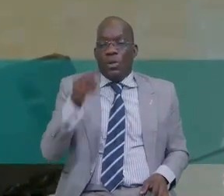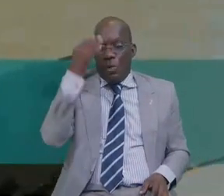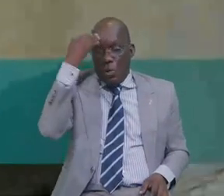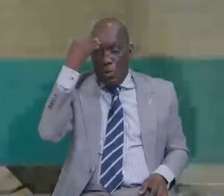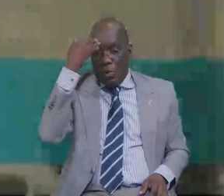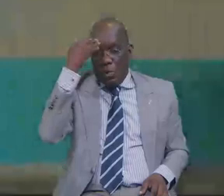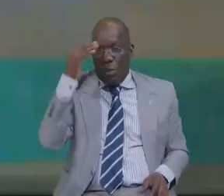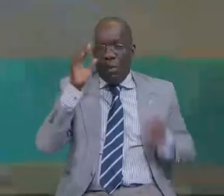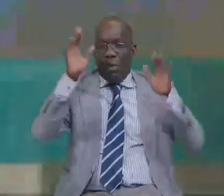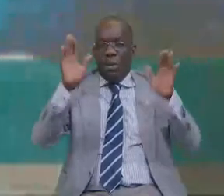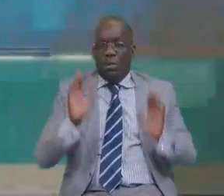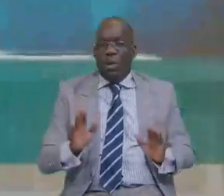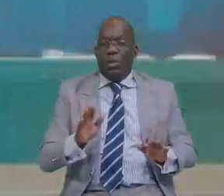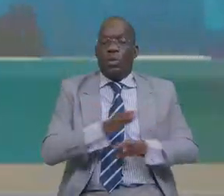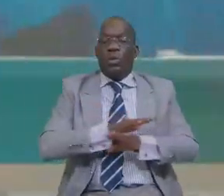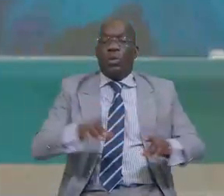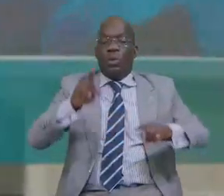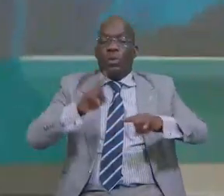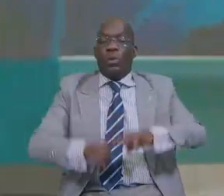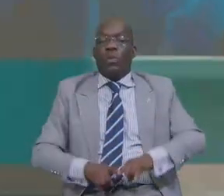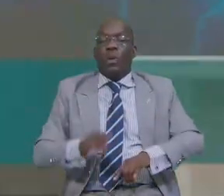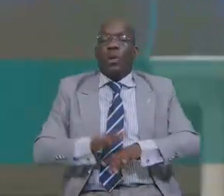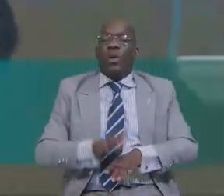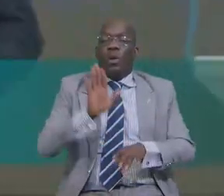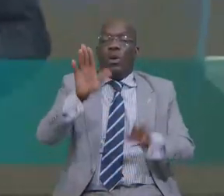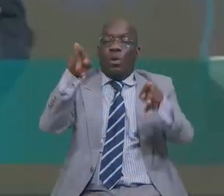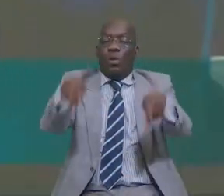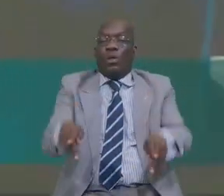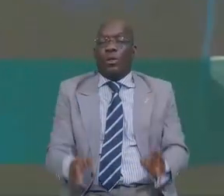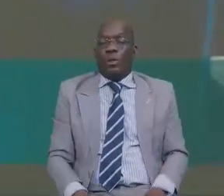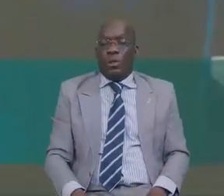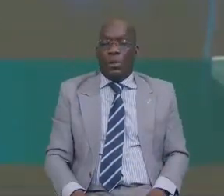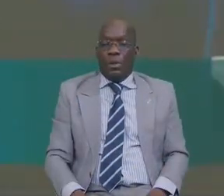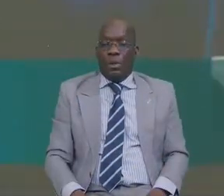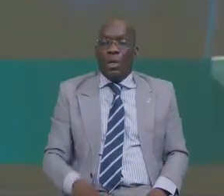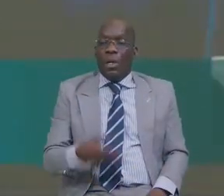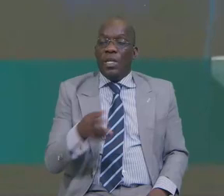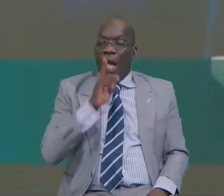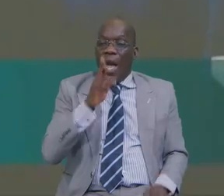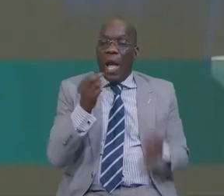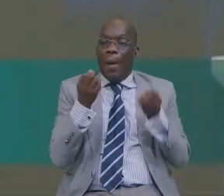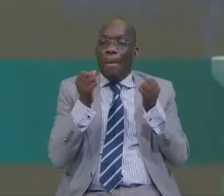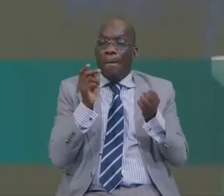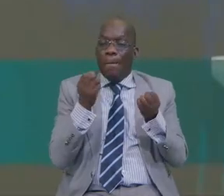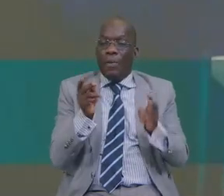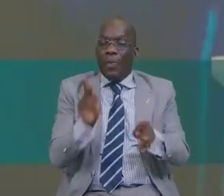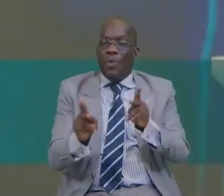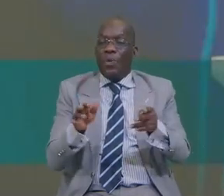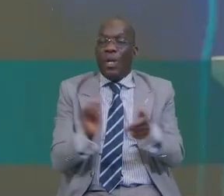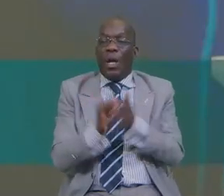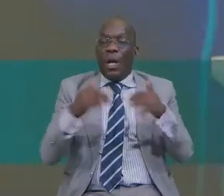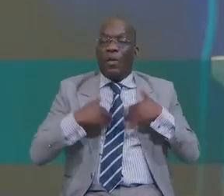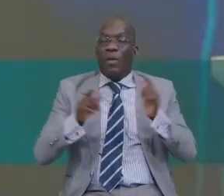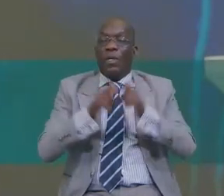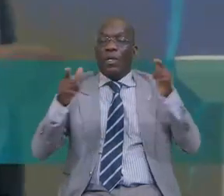soit, les miracles ne dépendent pas de votre personnalité. Il y a des gens qui ont de